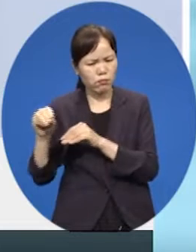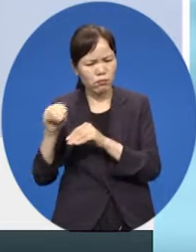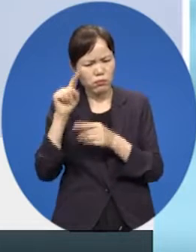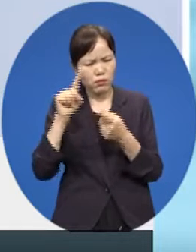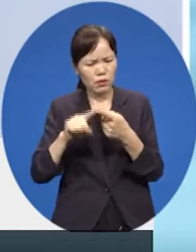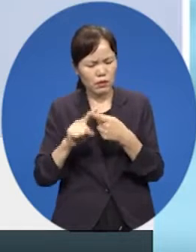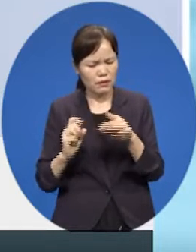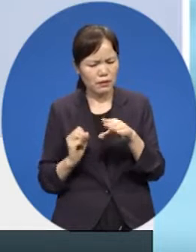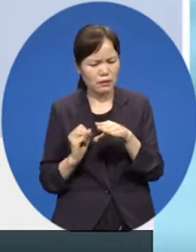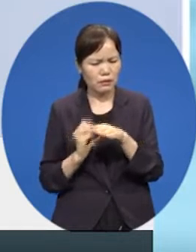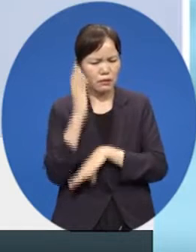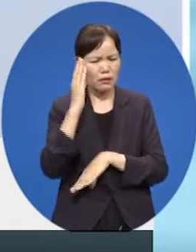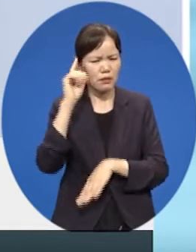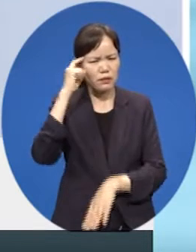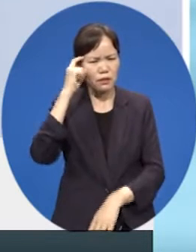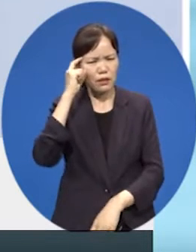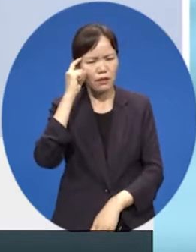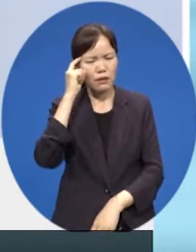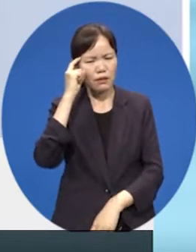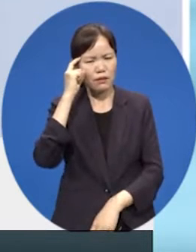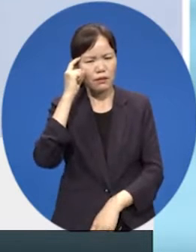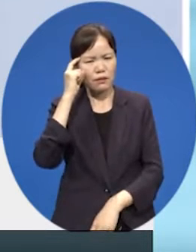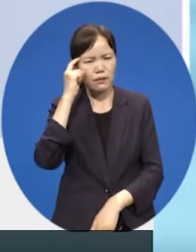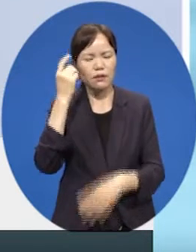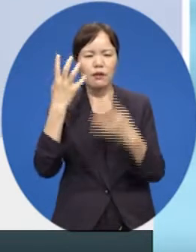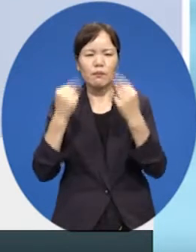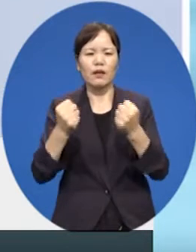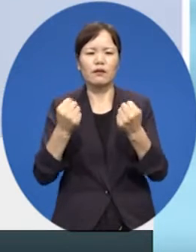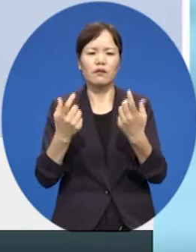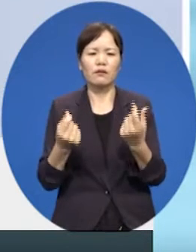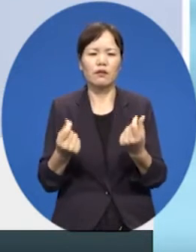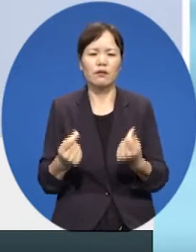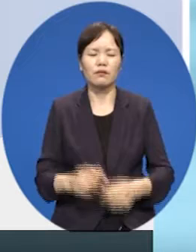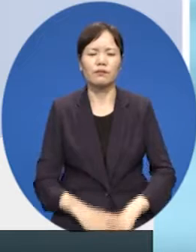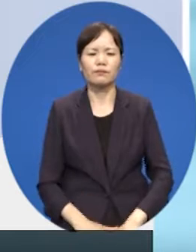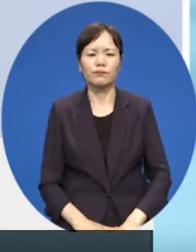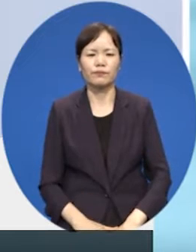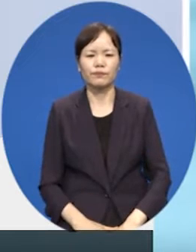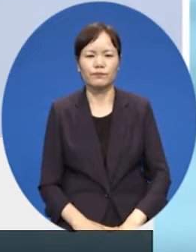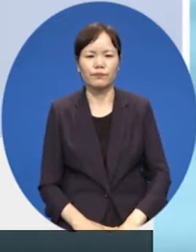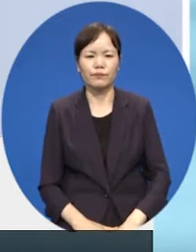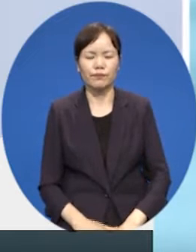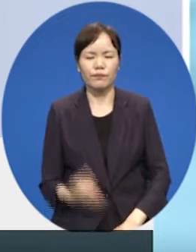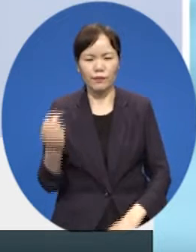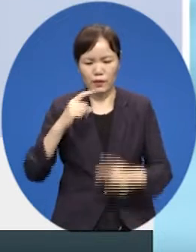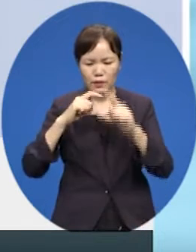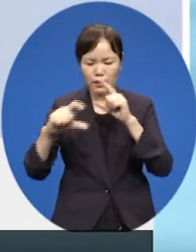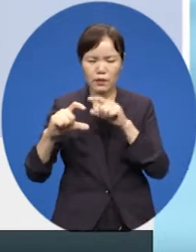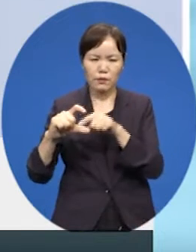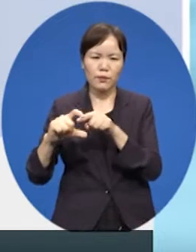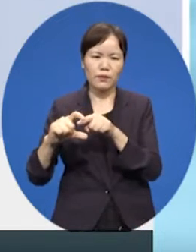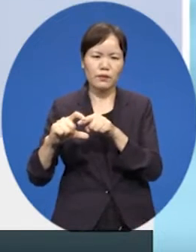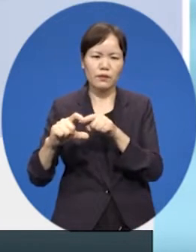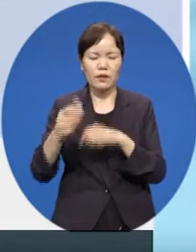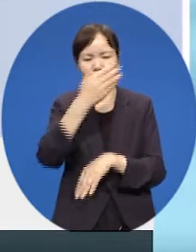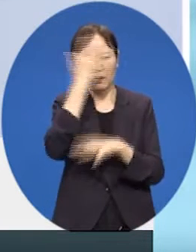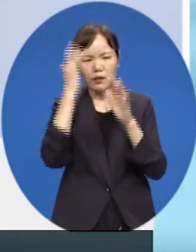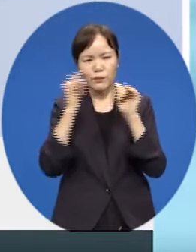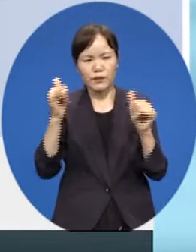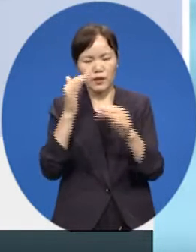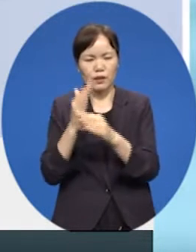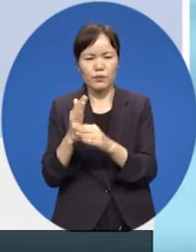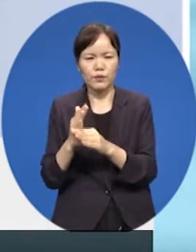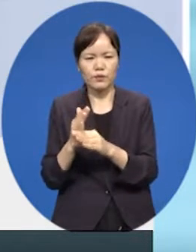과도하다 라는 인식이 아직까지는 많은 것 같습니다 그리고 또 일각에서는 요즘들어서 특히 젊은층을 중심으로